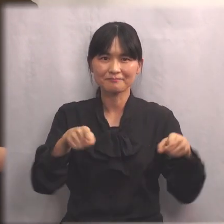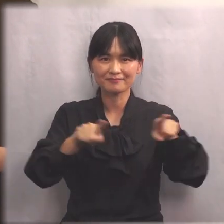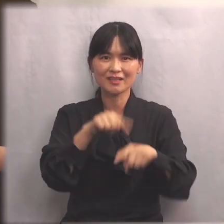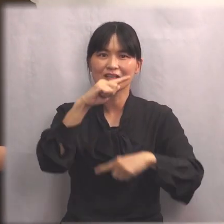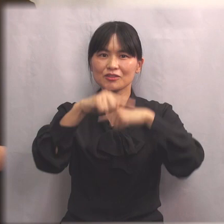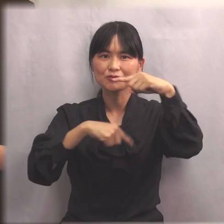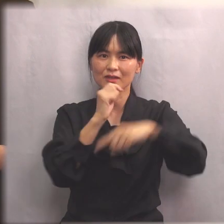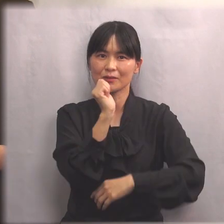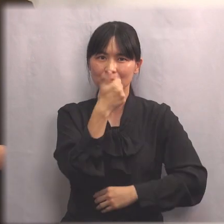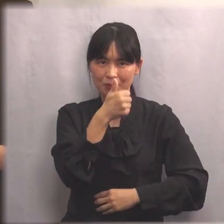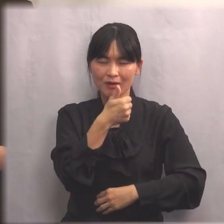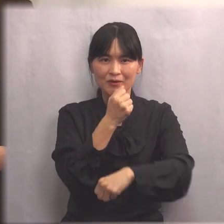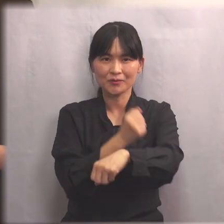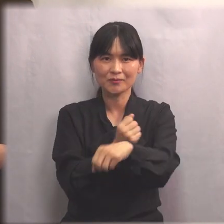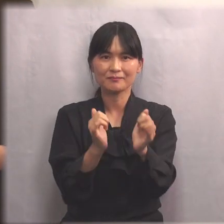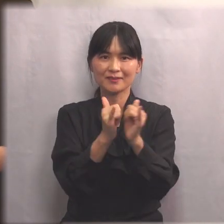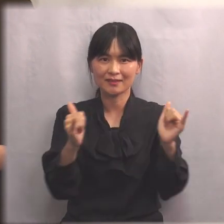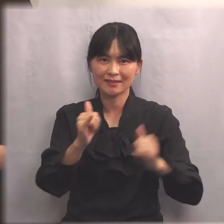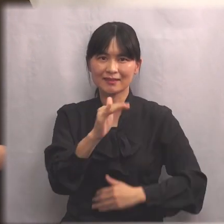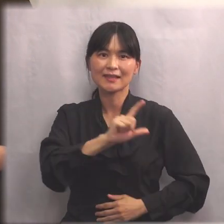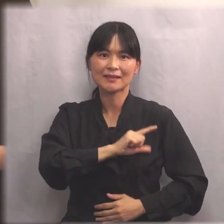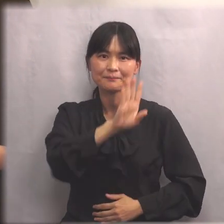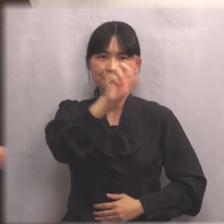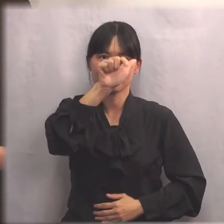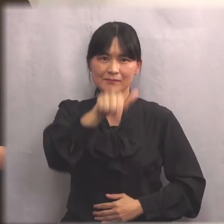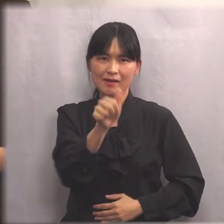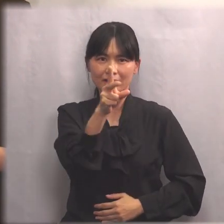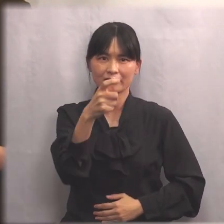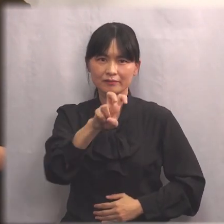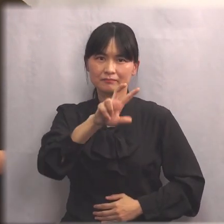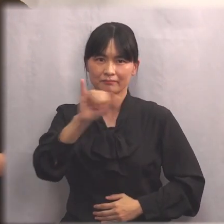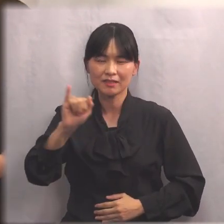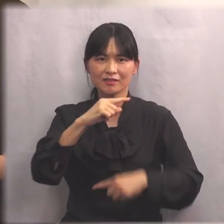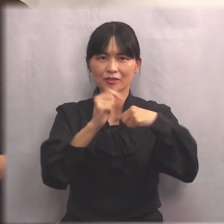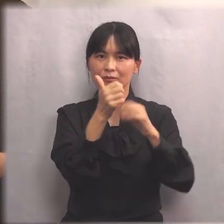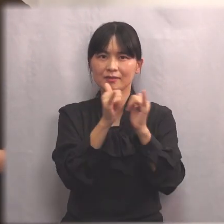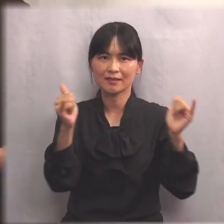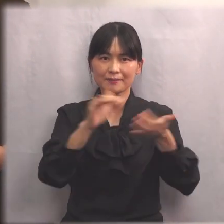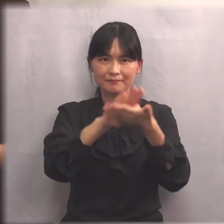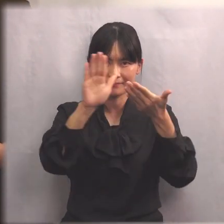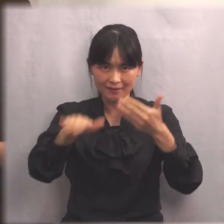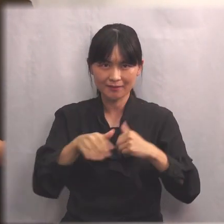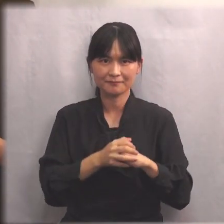함께 수고해주고 계신 분은 박현미 수어통역사님이십니다.